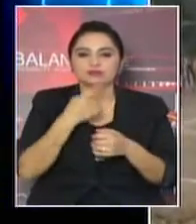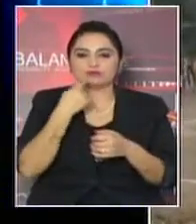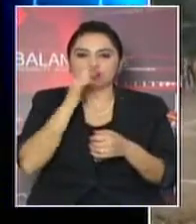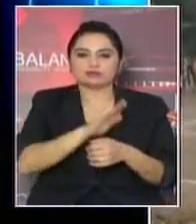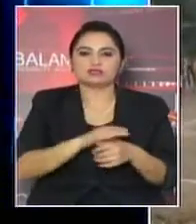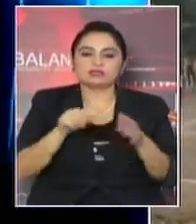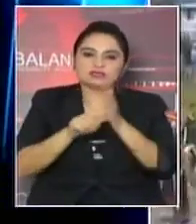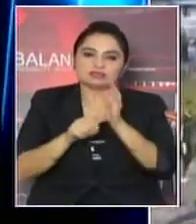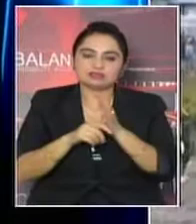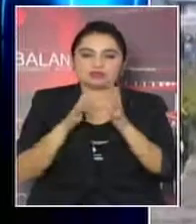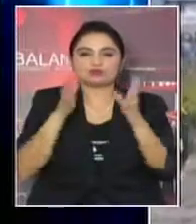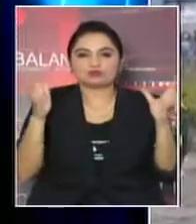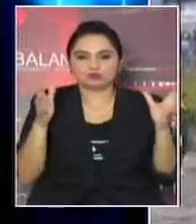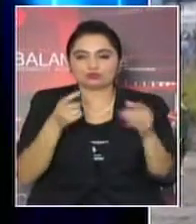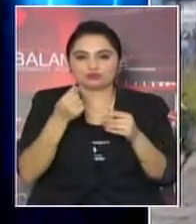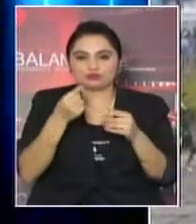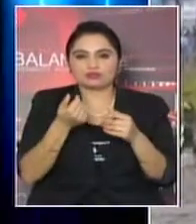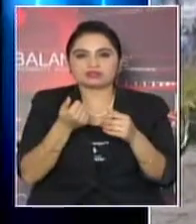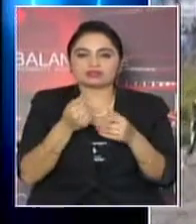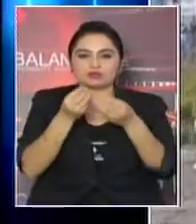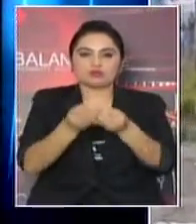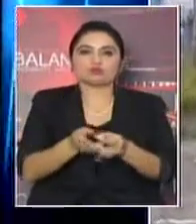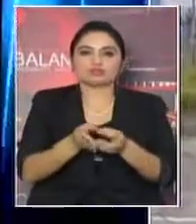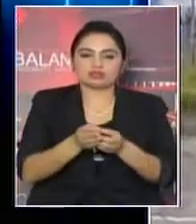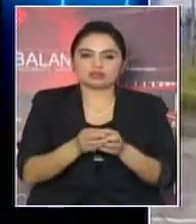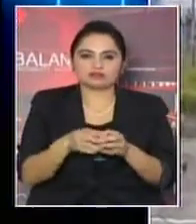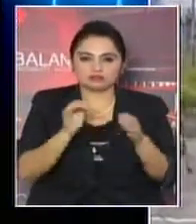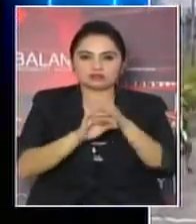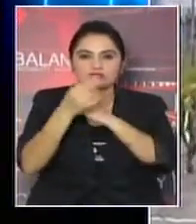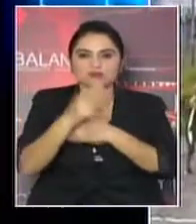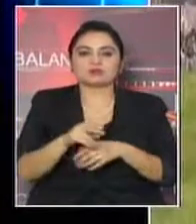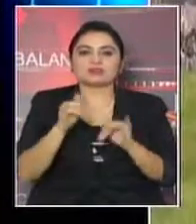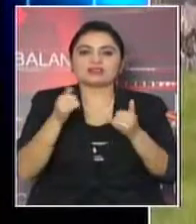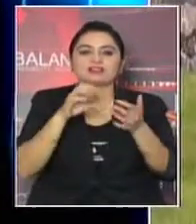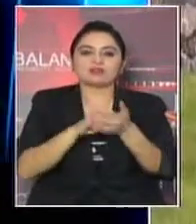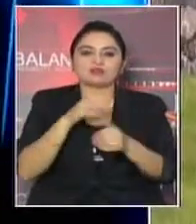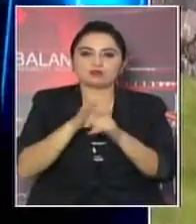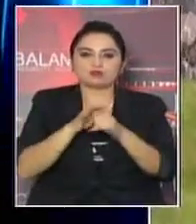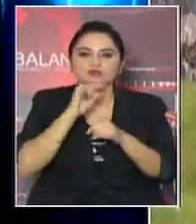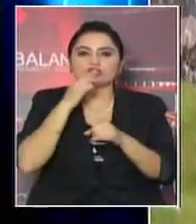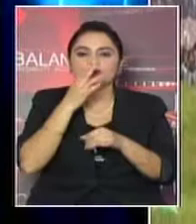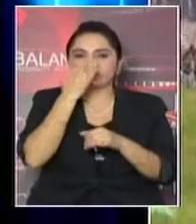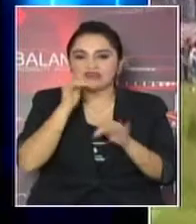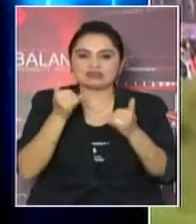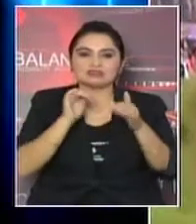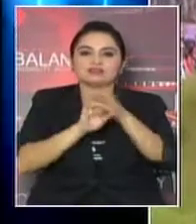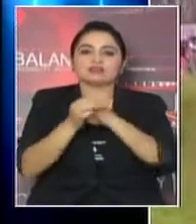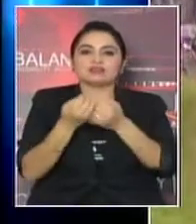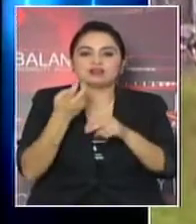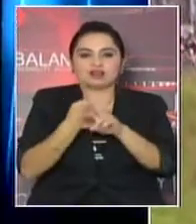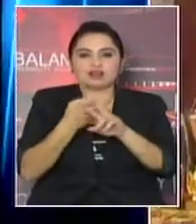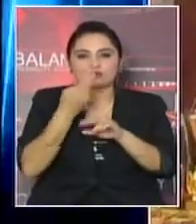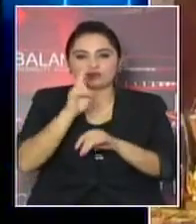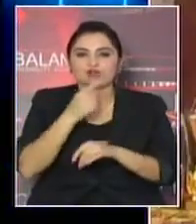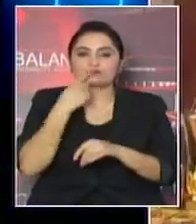जिल्लाकै सर्वाधिक धनराशिको भलिबल प्रतियोगिता सञ्चालन गरिए पनि व्यवस्थित खेल मैदान नहुँदा खेल सञ्चालन गर्न कठिन भएको आयोजकले